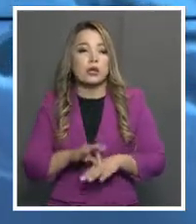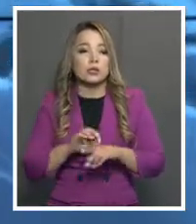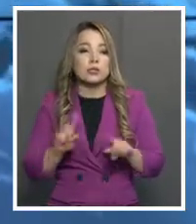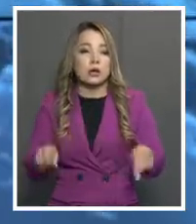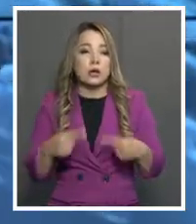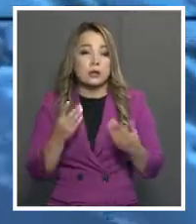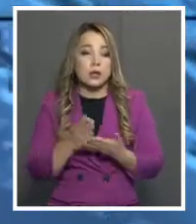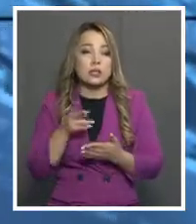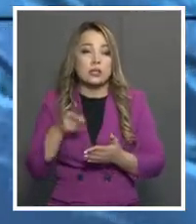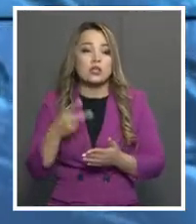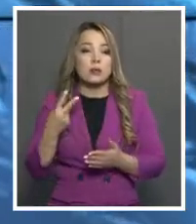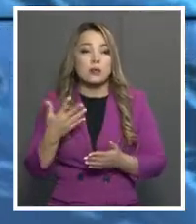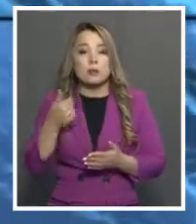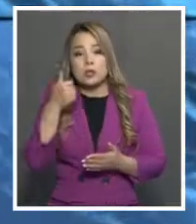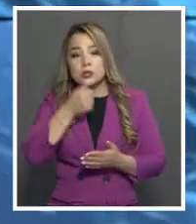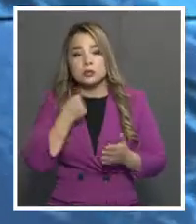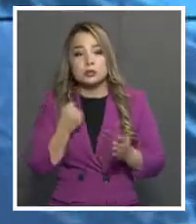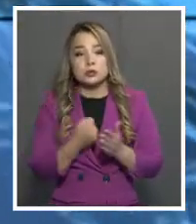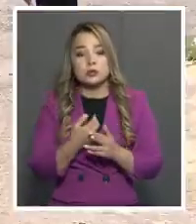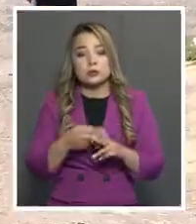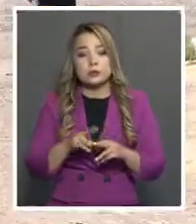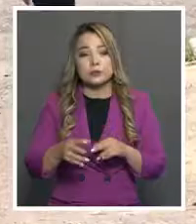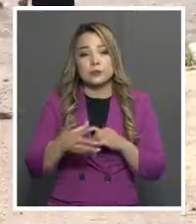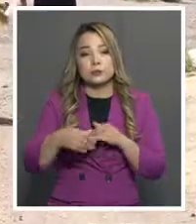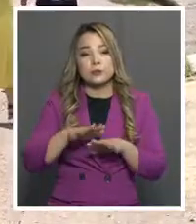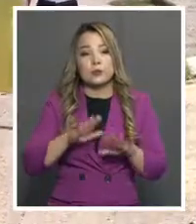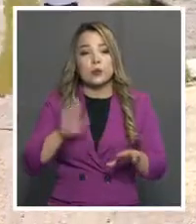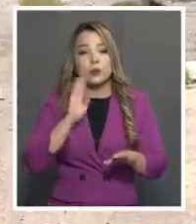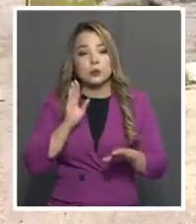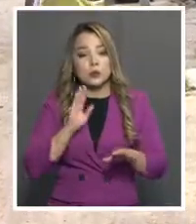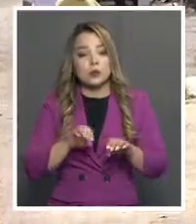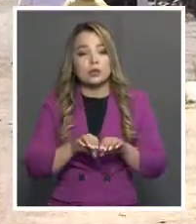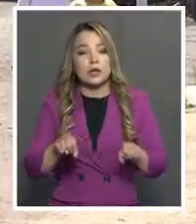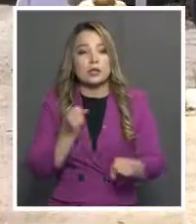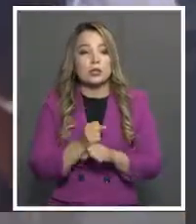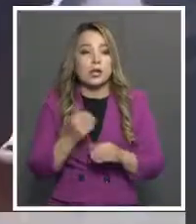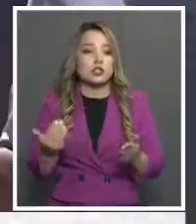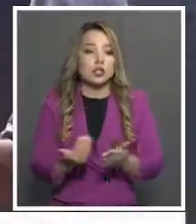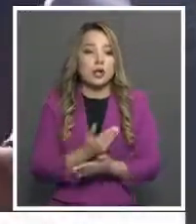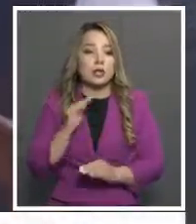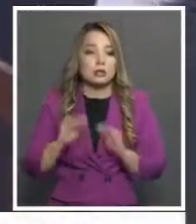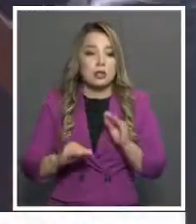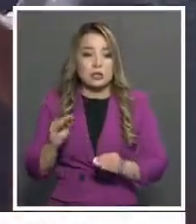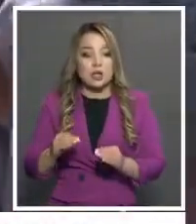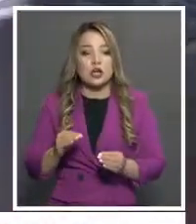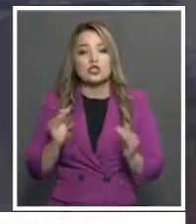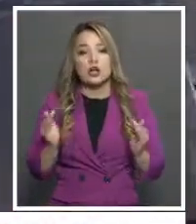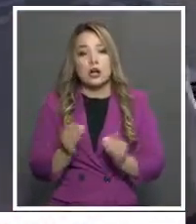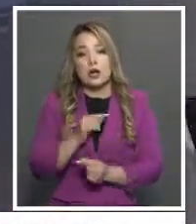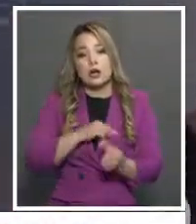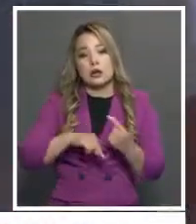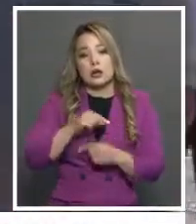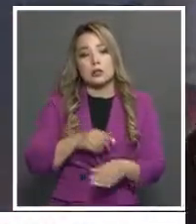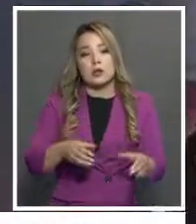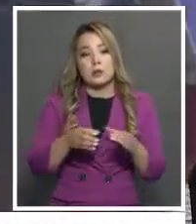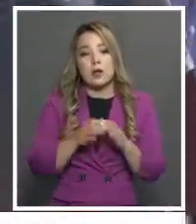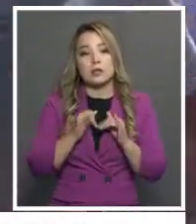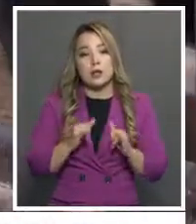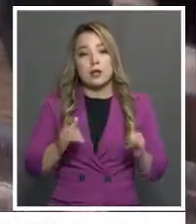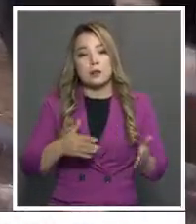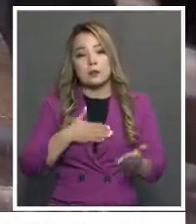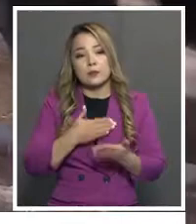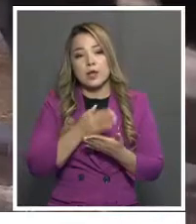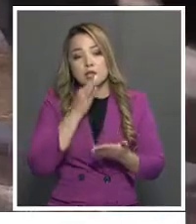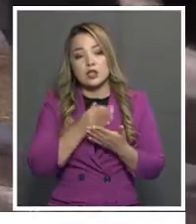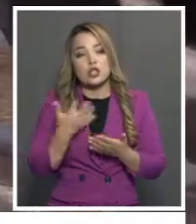болады. 2025 жылға дейін елді мекендердегі су арналары жаңартылады. Бұл шағын кәсіпкерліктің дамуына серпін береді. Бұл жайында Жамбыл